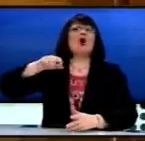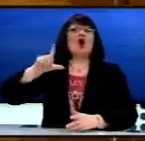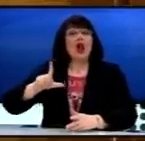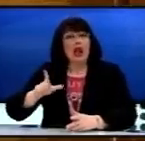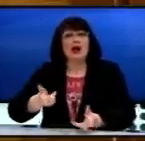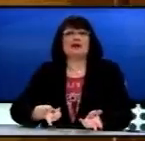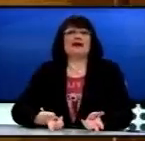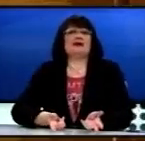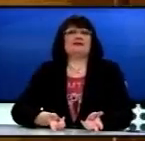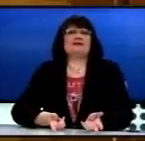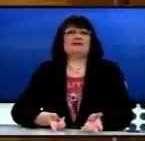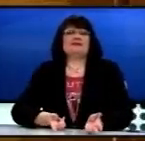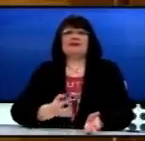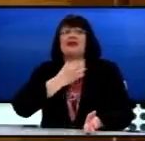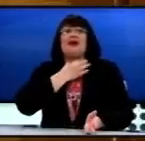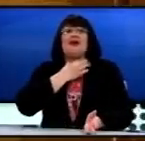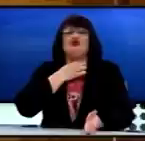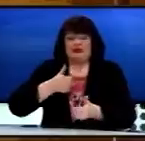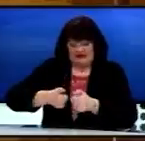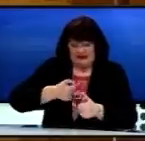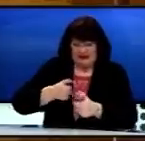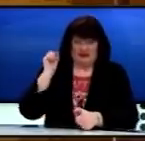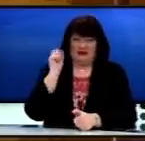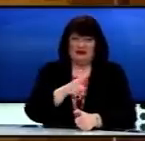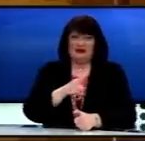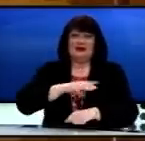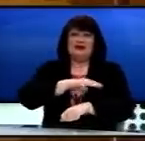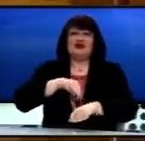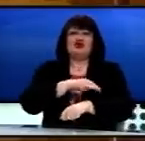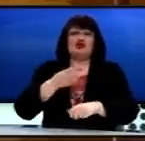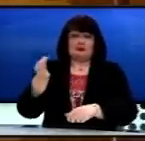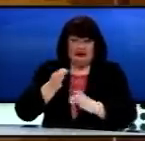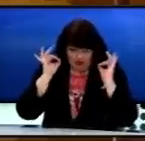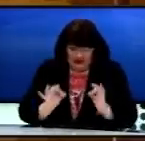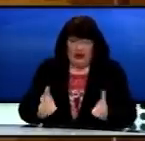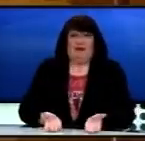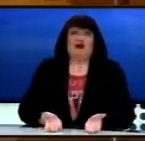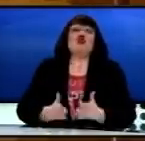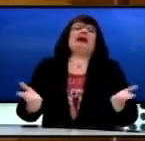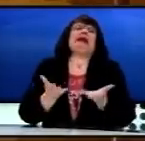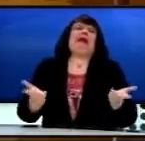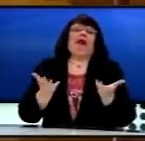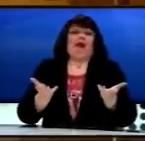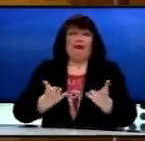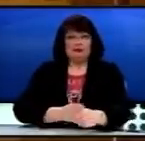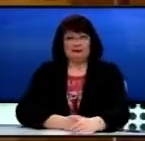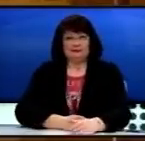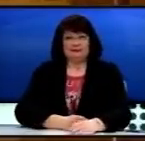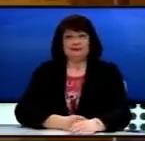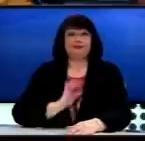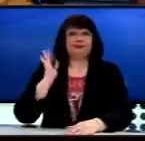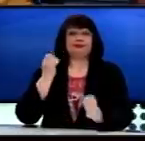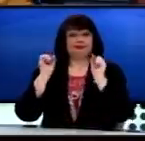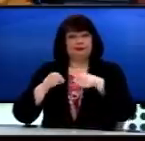πολυκαταστήματα. Αν δεν κρίνετε ότι πρέπει να χρειαζόμαστε το SMS το ειδικό για την τρίωρη. Πείτε κάτι συγκεκριμένο επιτέλους. Και αν